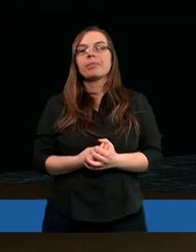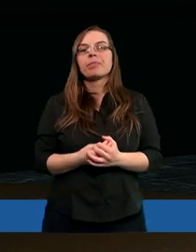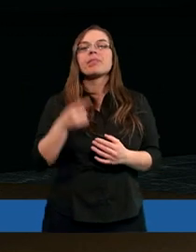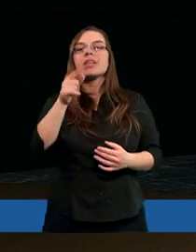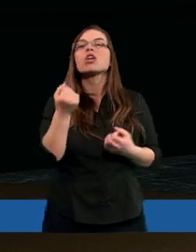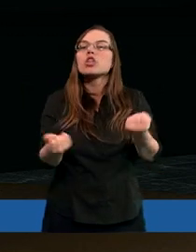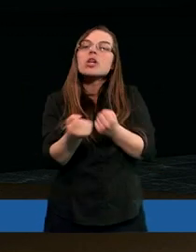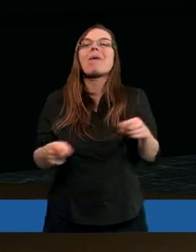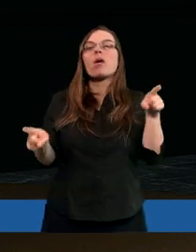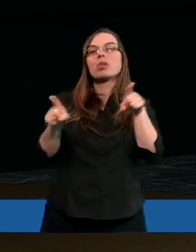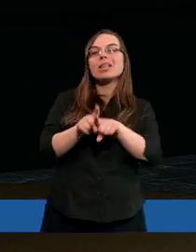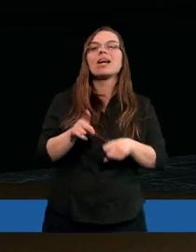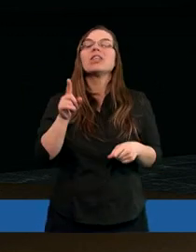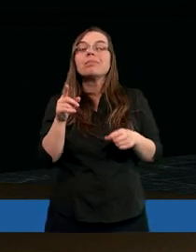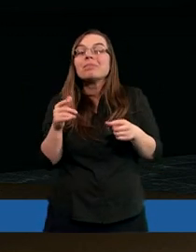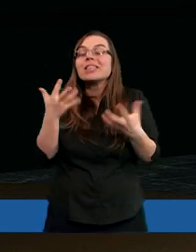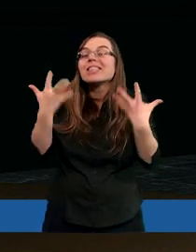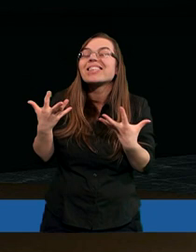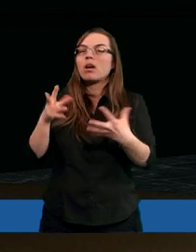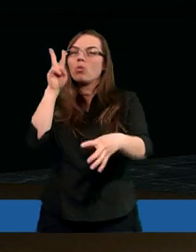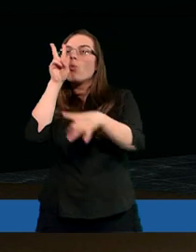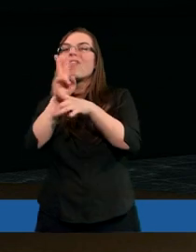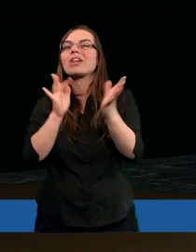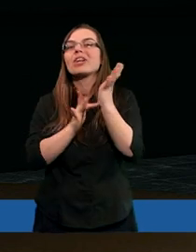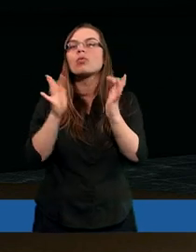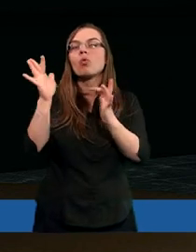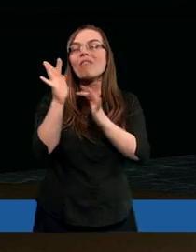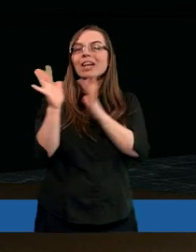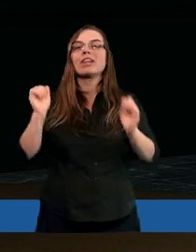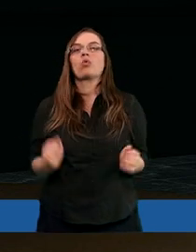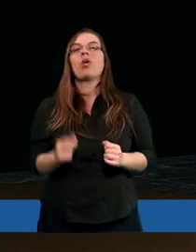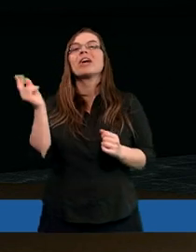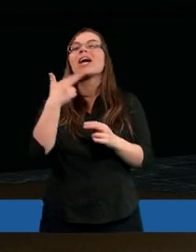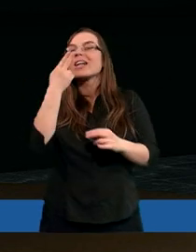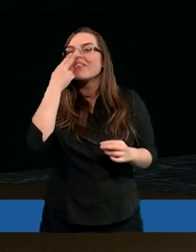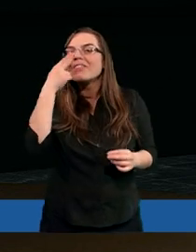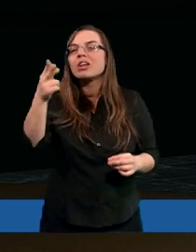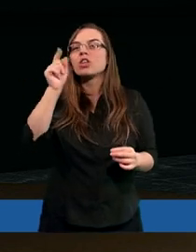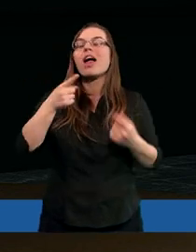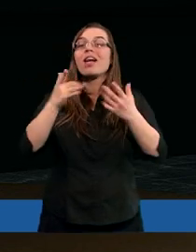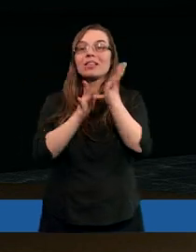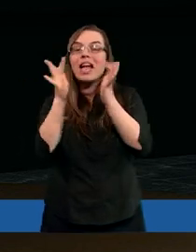śmiał też ufać Jezusowi. Tak. Kiedy widział, że Jezus dokonywał tyle cudów,